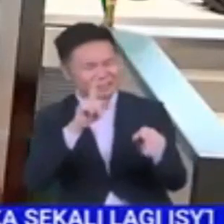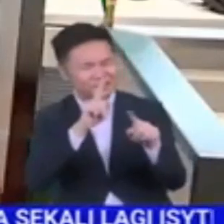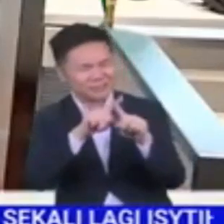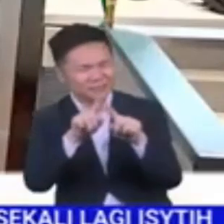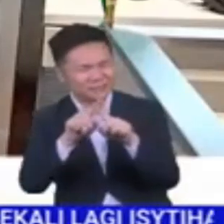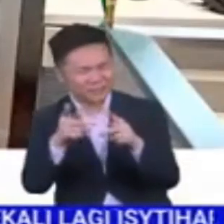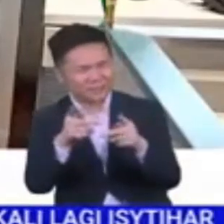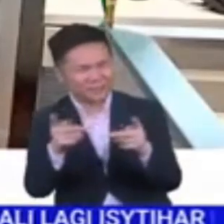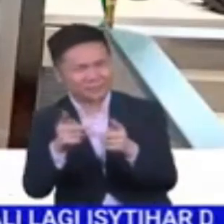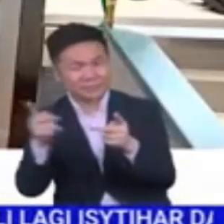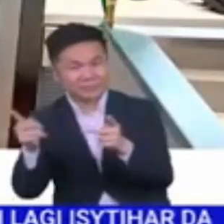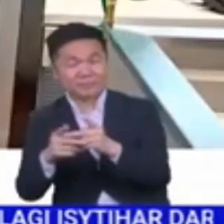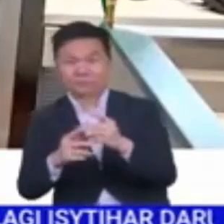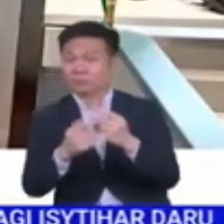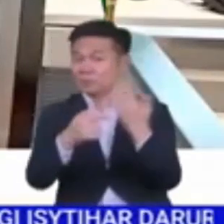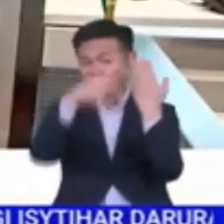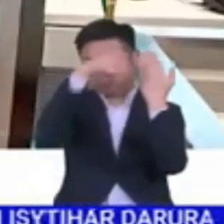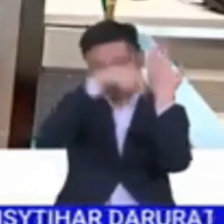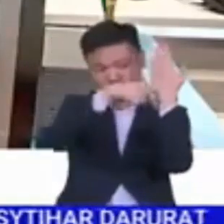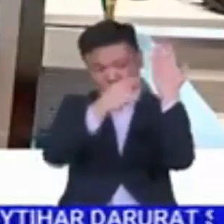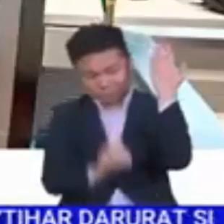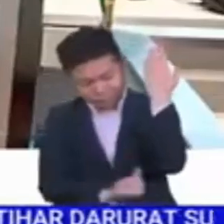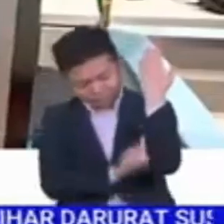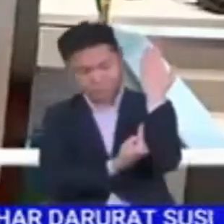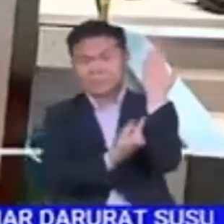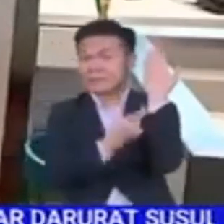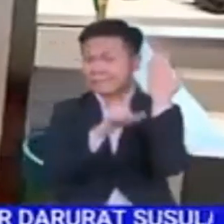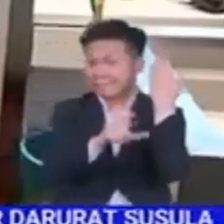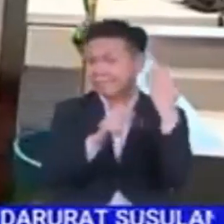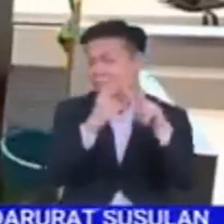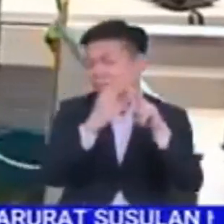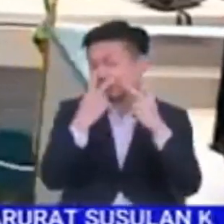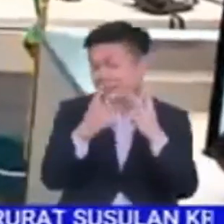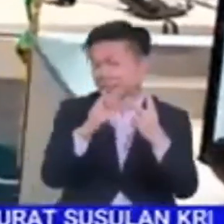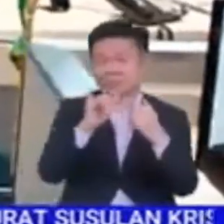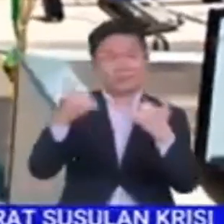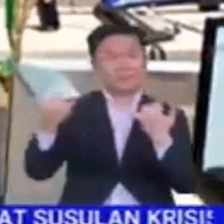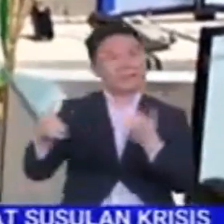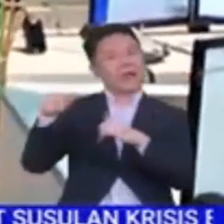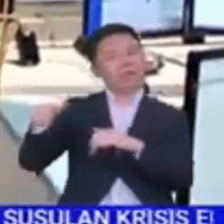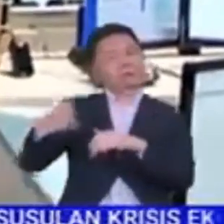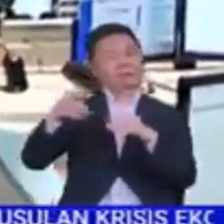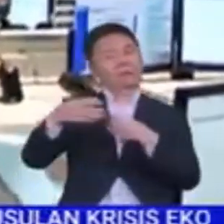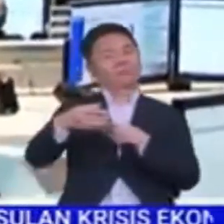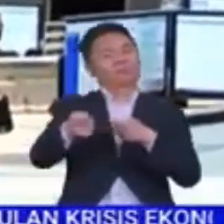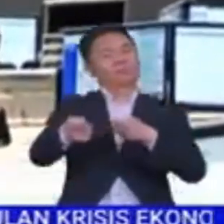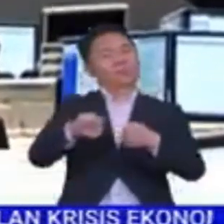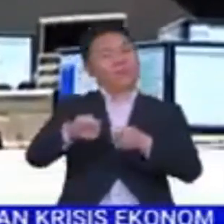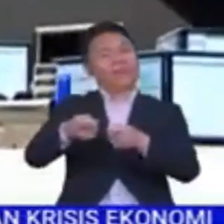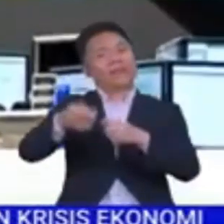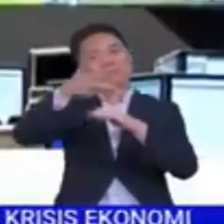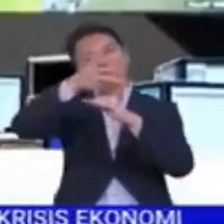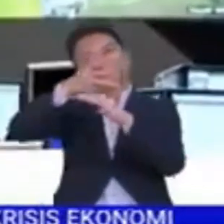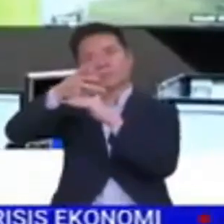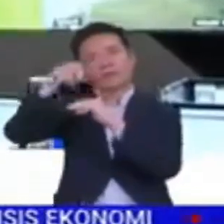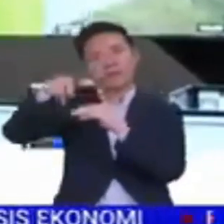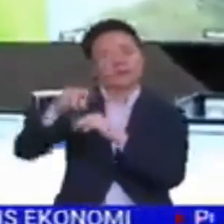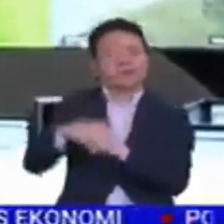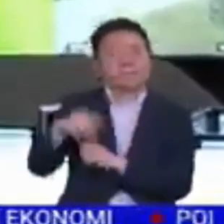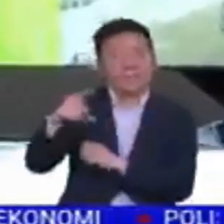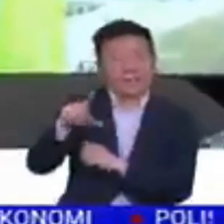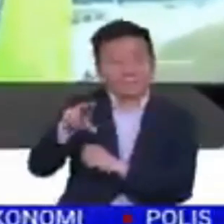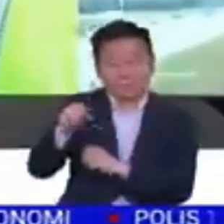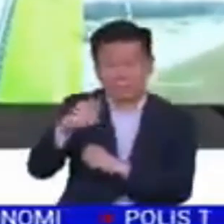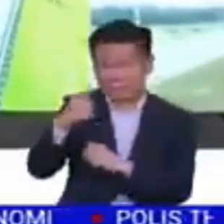arah utara serta selatan. Dan tinjauan RTM di Pusat Kawalan Trafik Persada Plus di sini mendapati setakat jam 4.30 petang